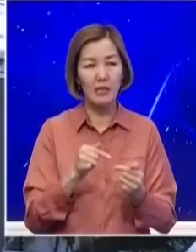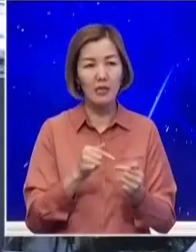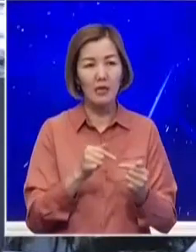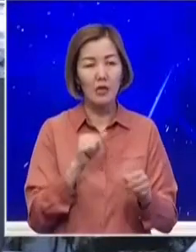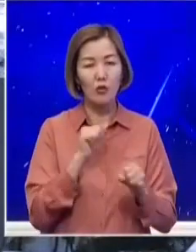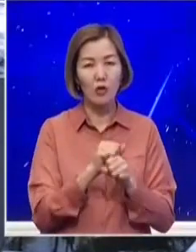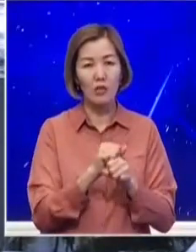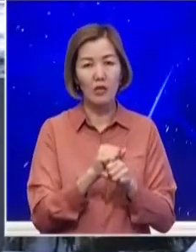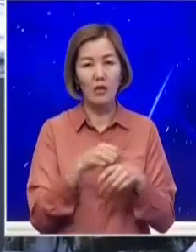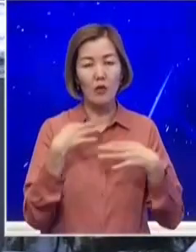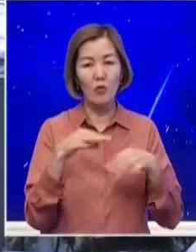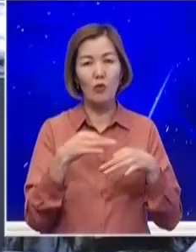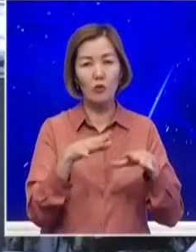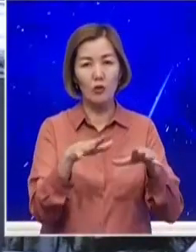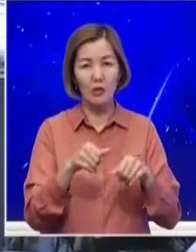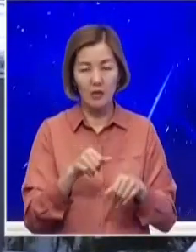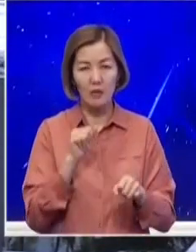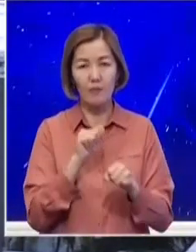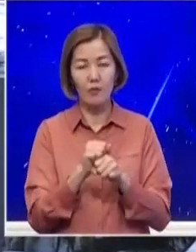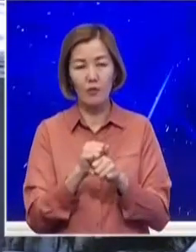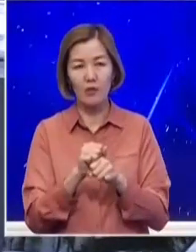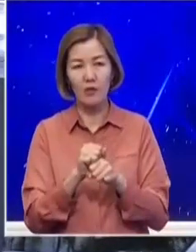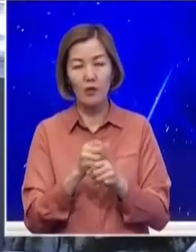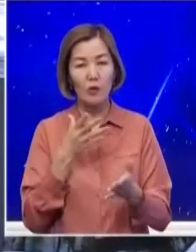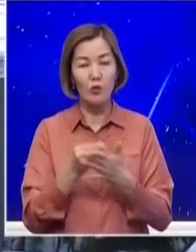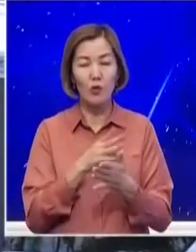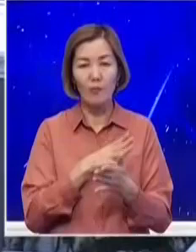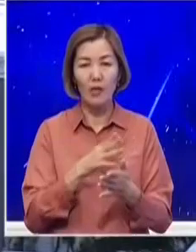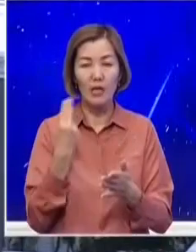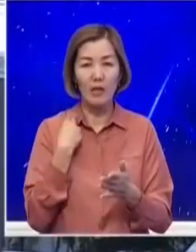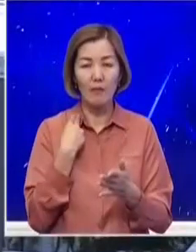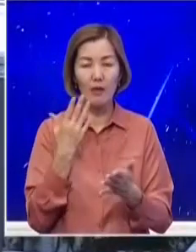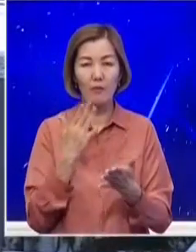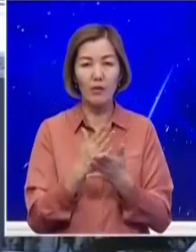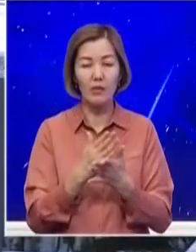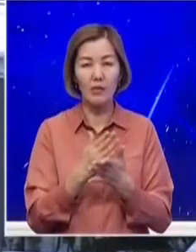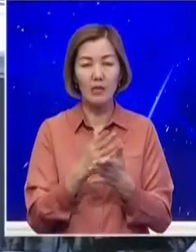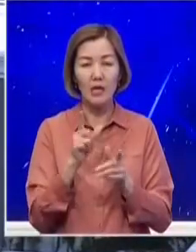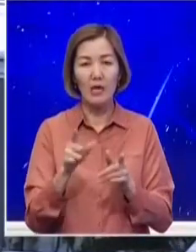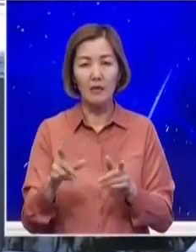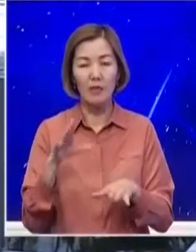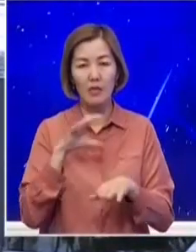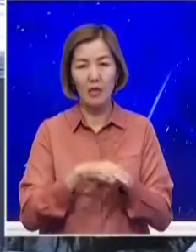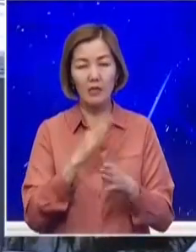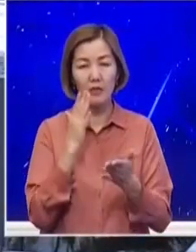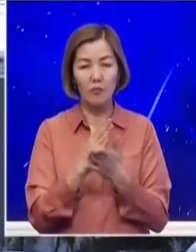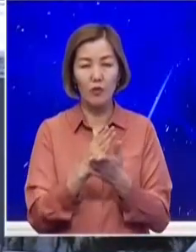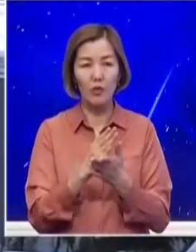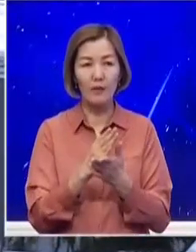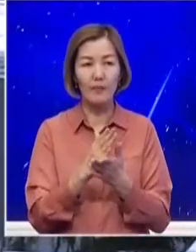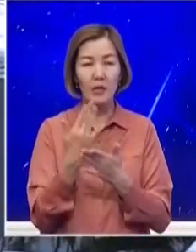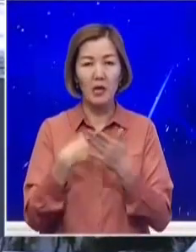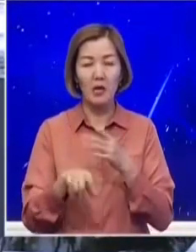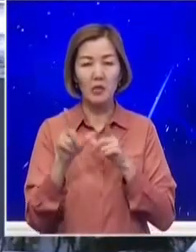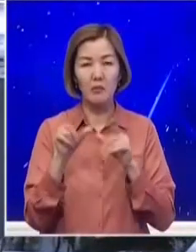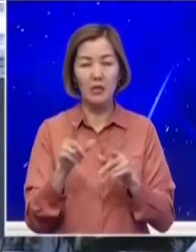тұрақтарға автокөліктерді орналастыру отырып төленбеген әкімшілік айыппұлдар бойынша борышкерлер анықталатын болады. Қаскөй борышкерлерге